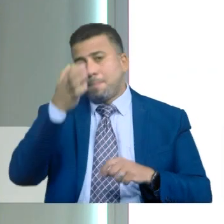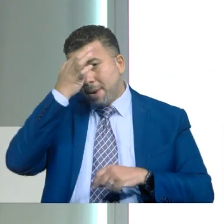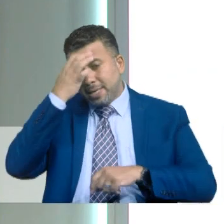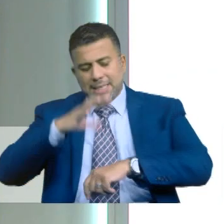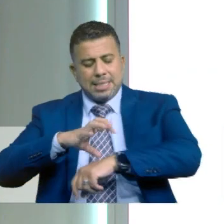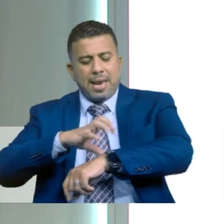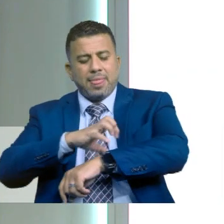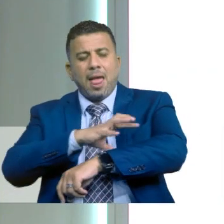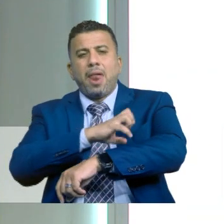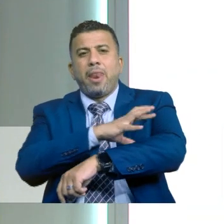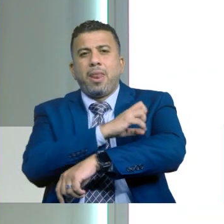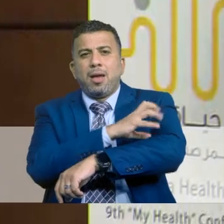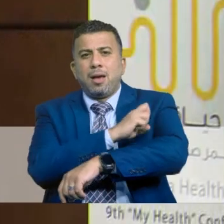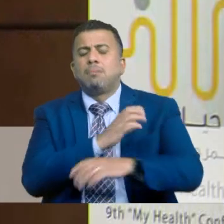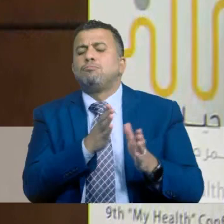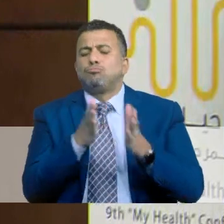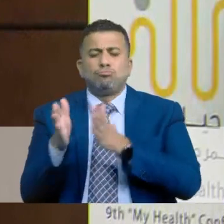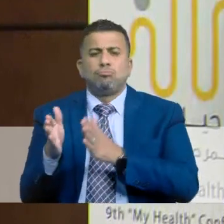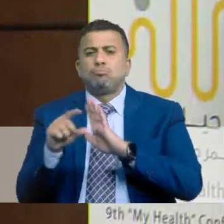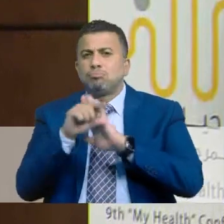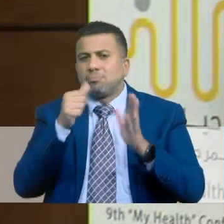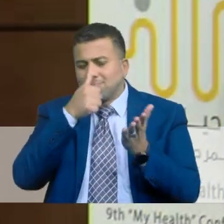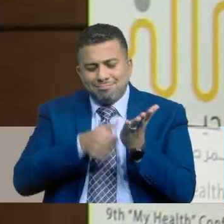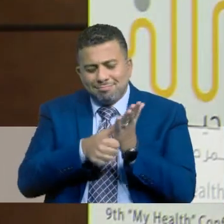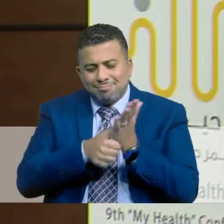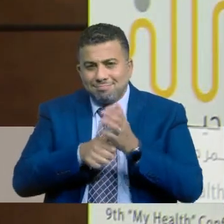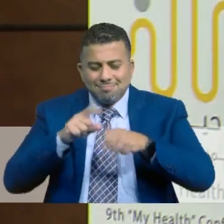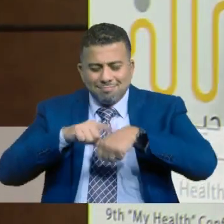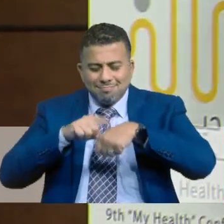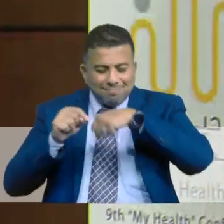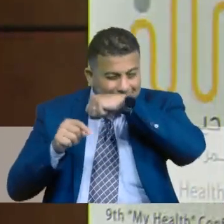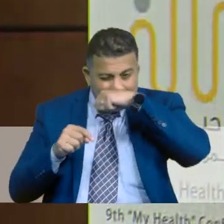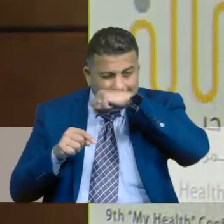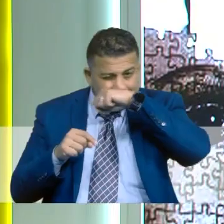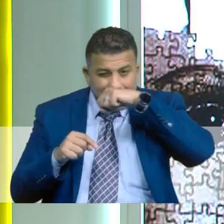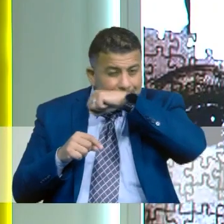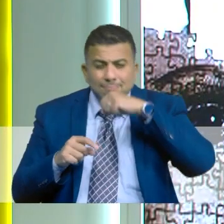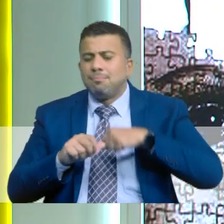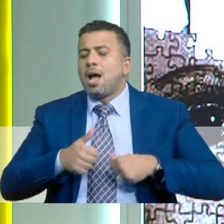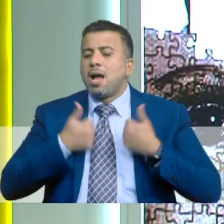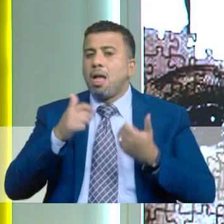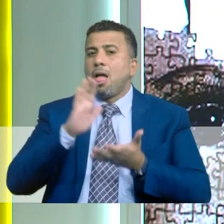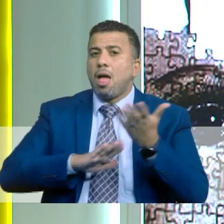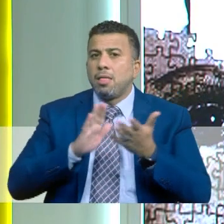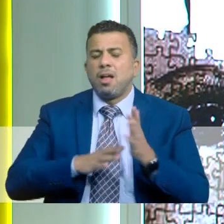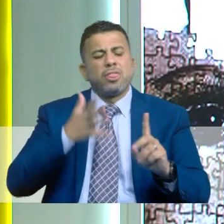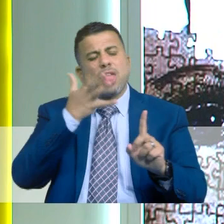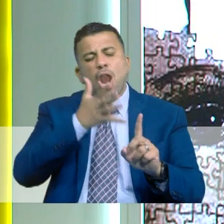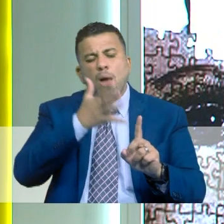السرطان، إلى جانب مواضيع الإدمان وتأثيره على نمط الحياة ومخاطر التنمر